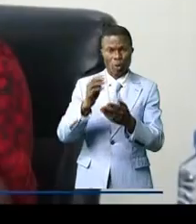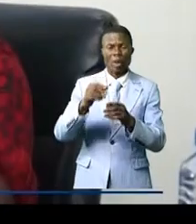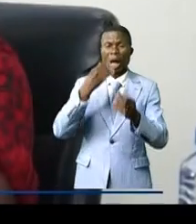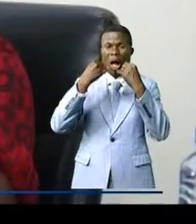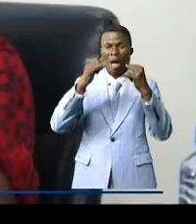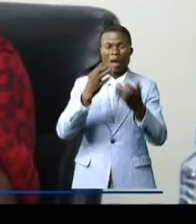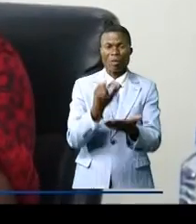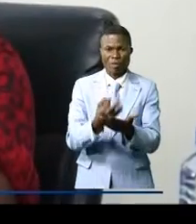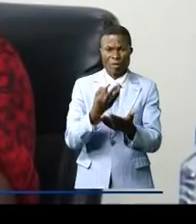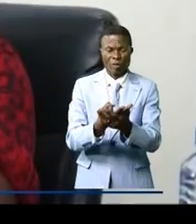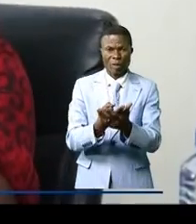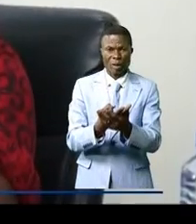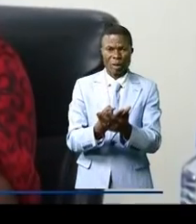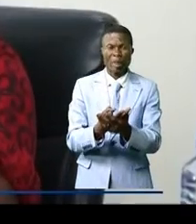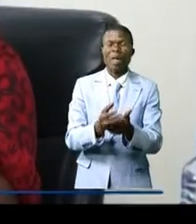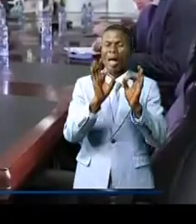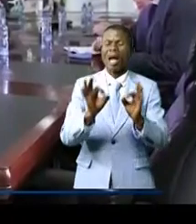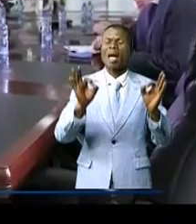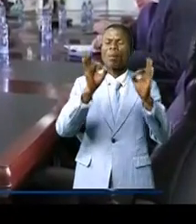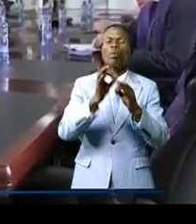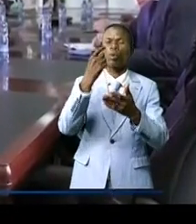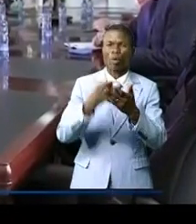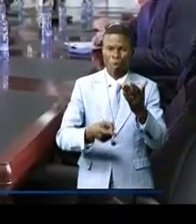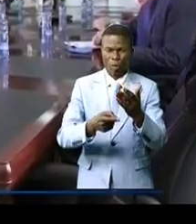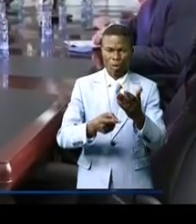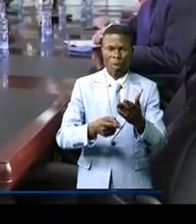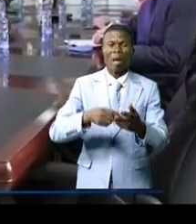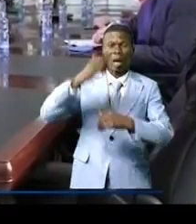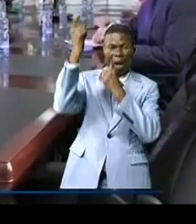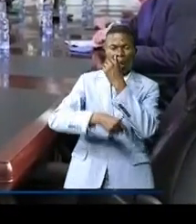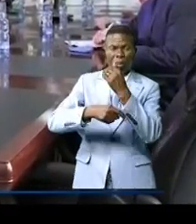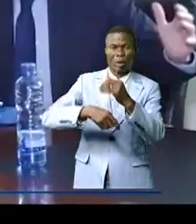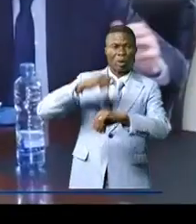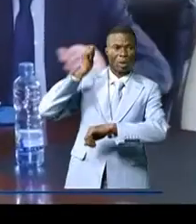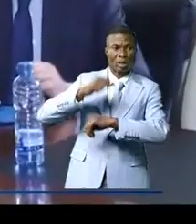renseignements financiers, CNRF, d'où l'importance de la chaîne pénale qui va de la